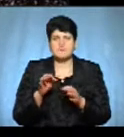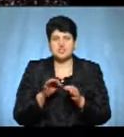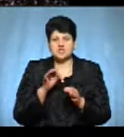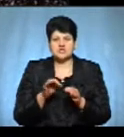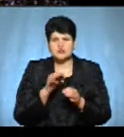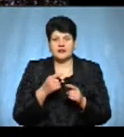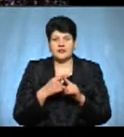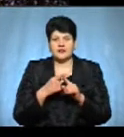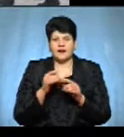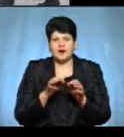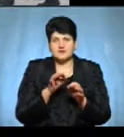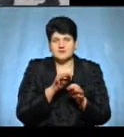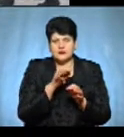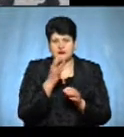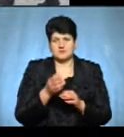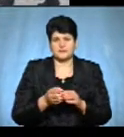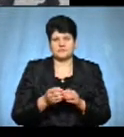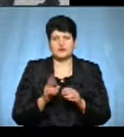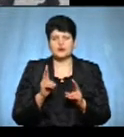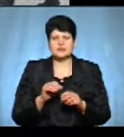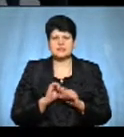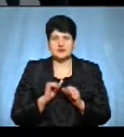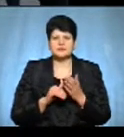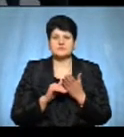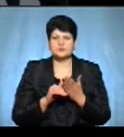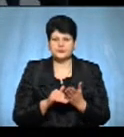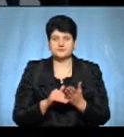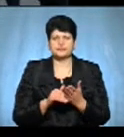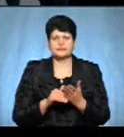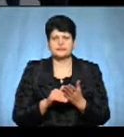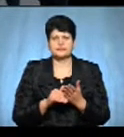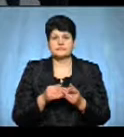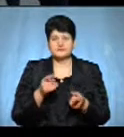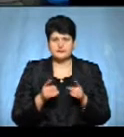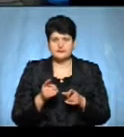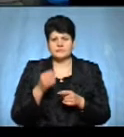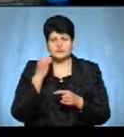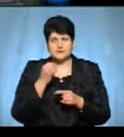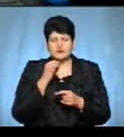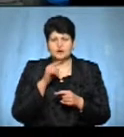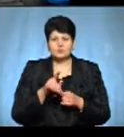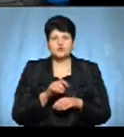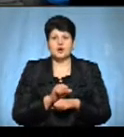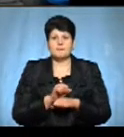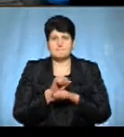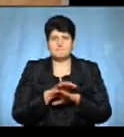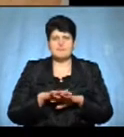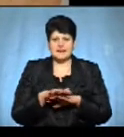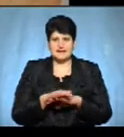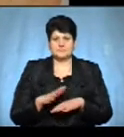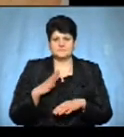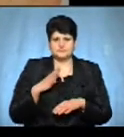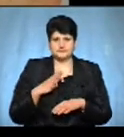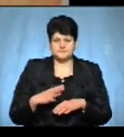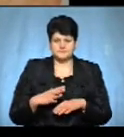шили нитками, там, хрестиками і тому подібне, деякі старалися допомагати. То, по правду, завдяки тому, що Майдан вистояв,